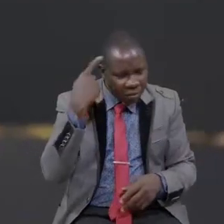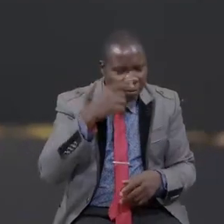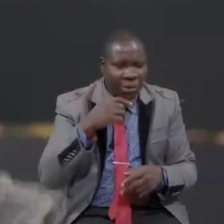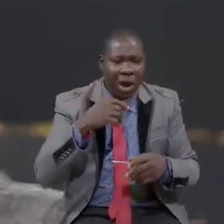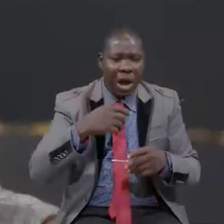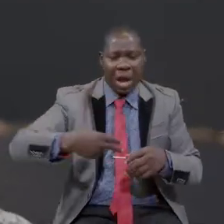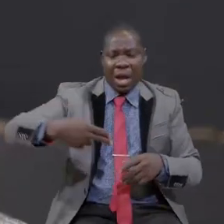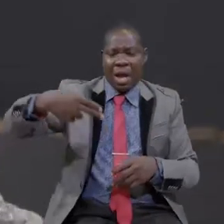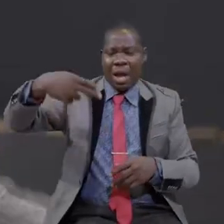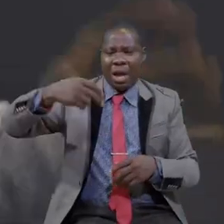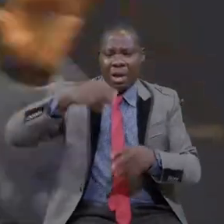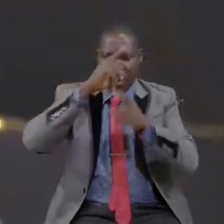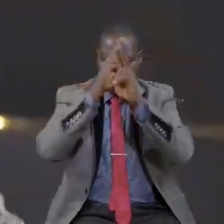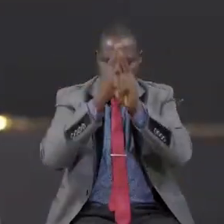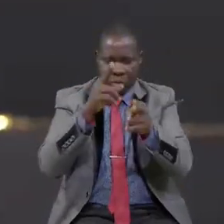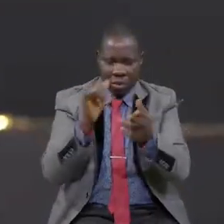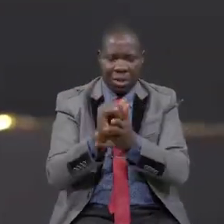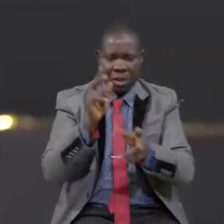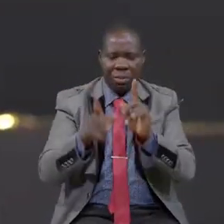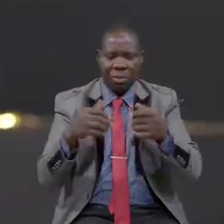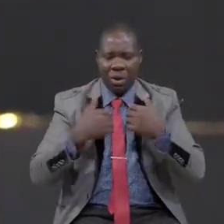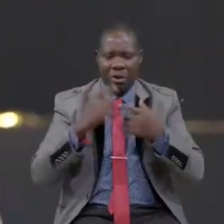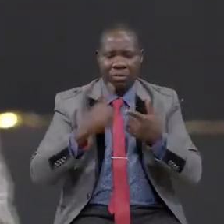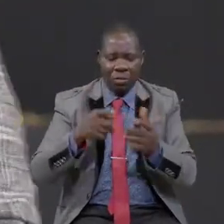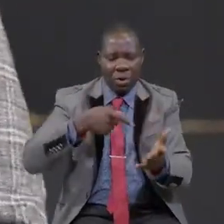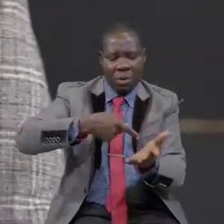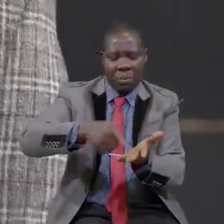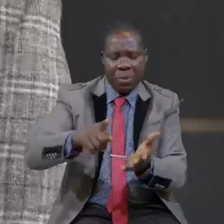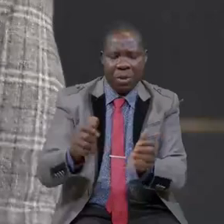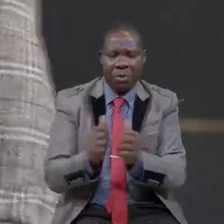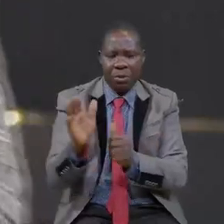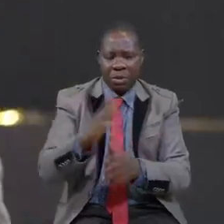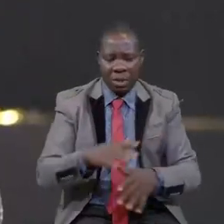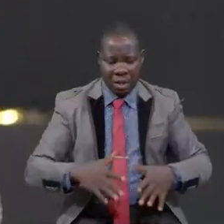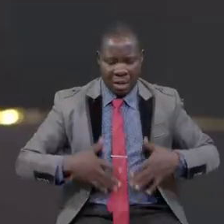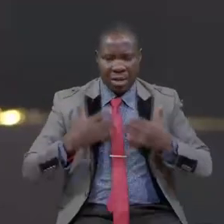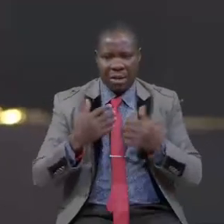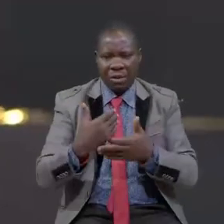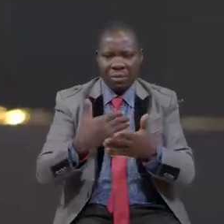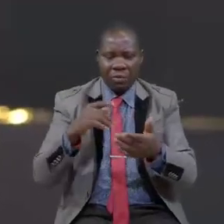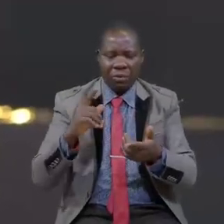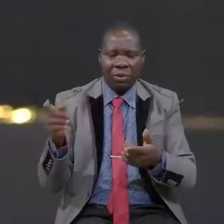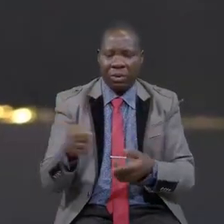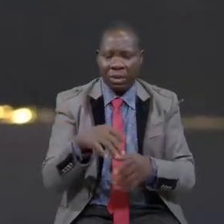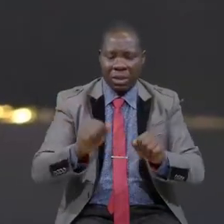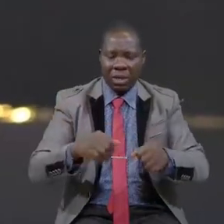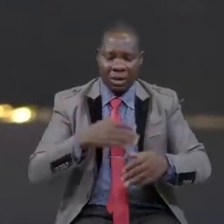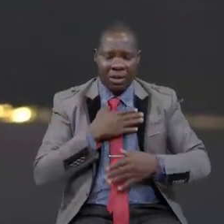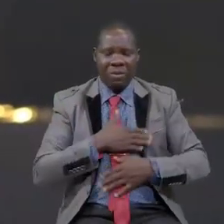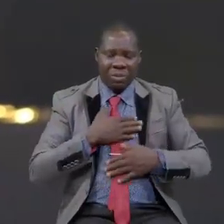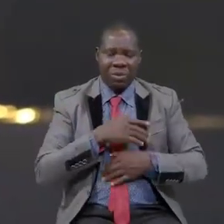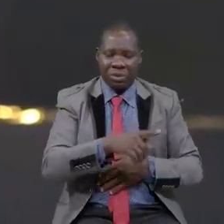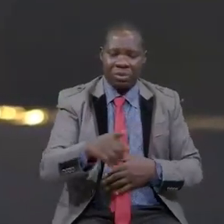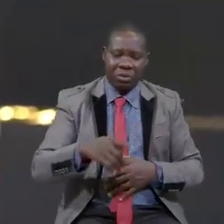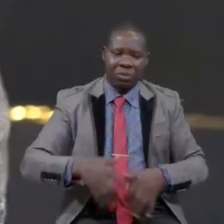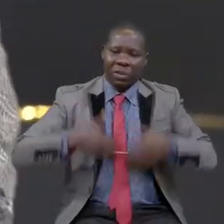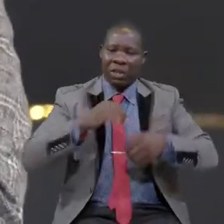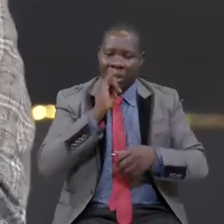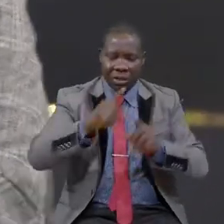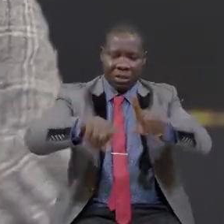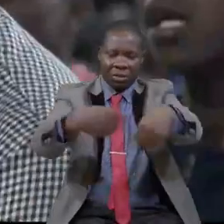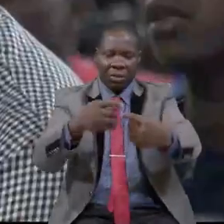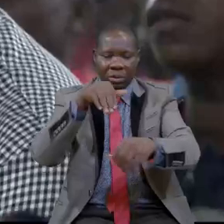l'estime, l'honneur des gens. Et les gens doivent payer de leur vie avant qu'ils ne puissent te plaire. Non, la colère est partie au nom